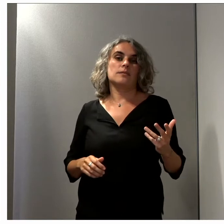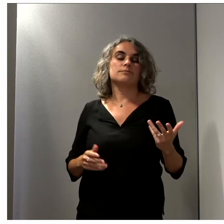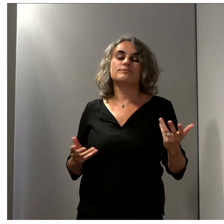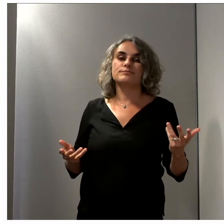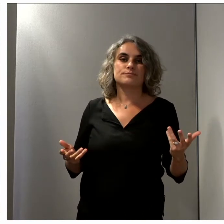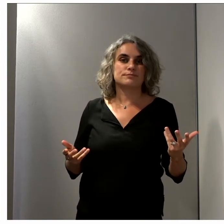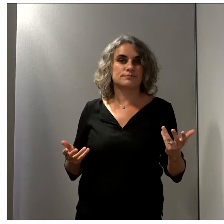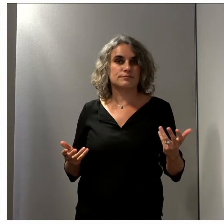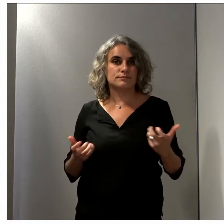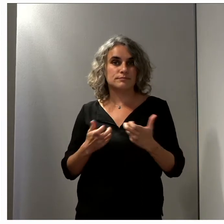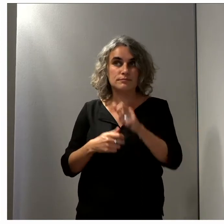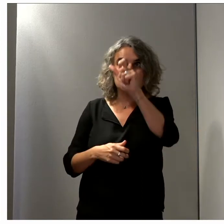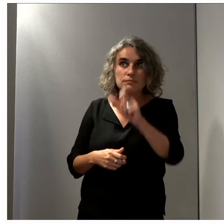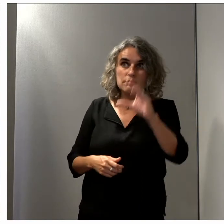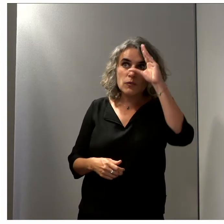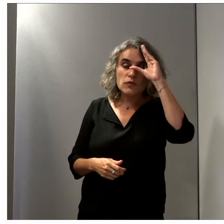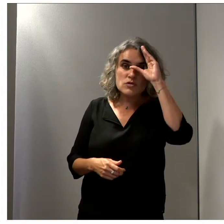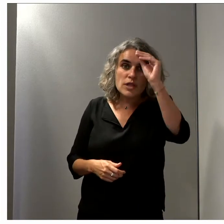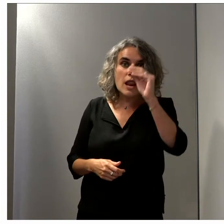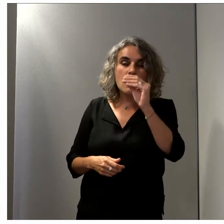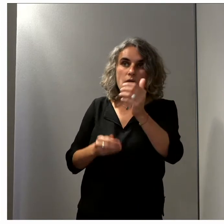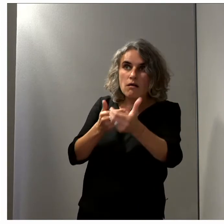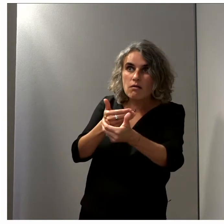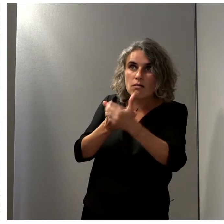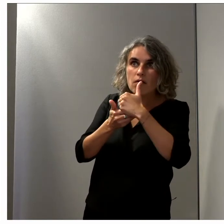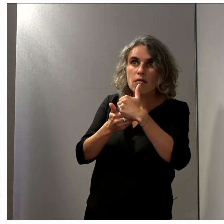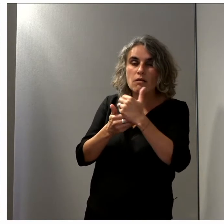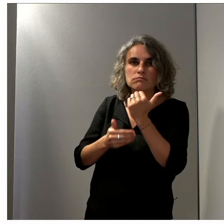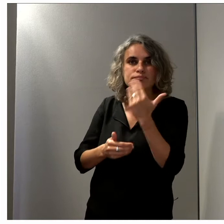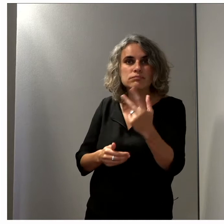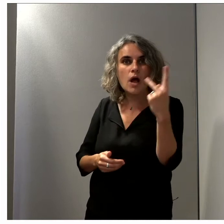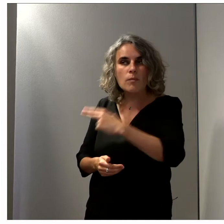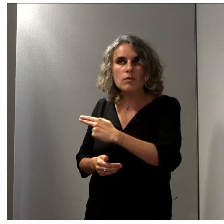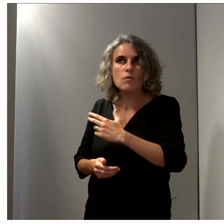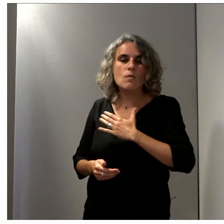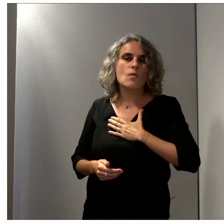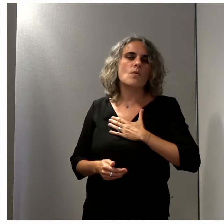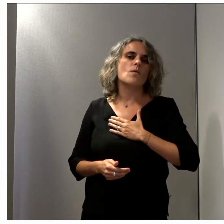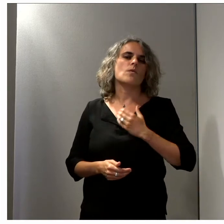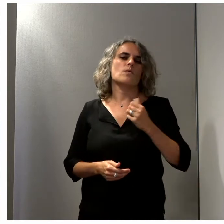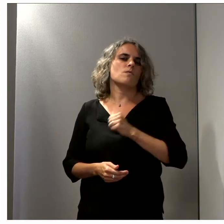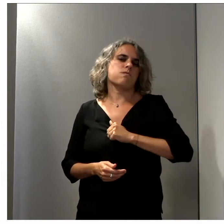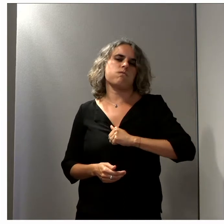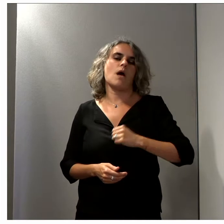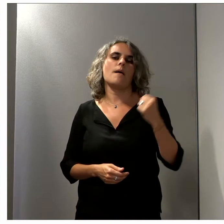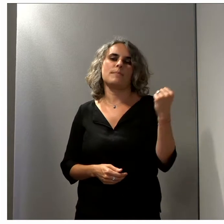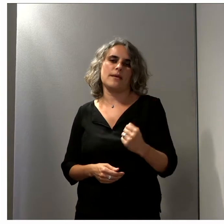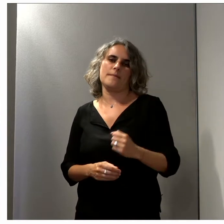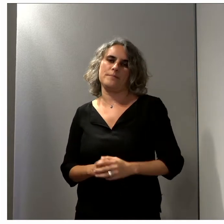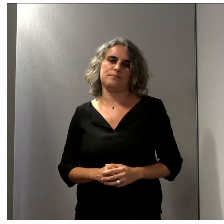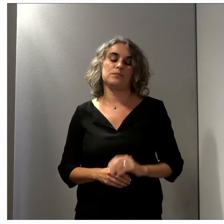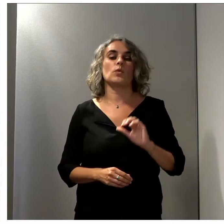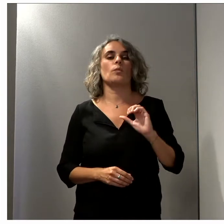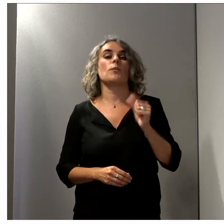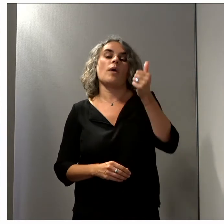pas recourir à un professionnel qui va venir les aider chez elles. Donc une des premières propositions, c'était d'abord de